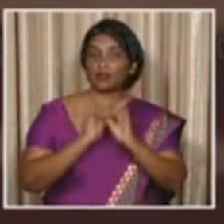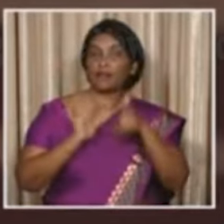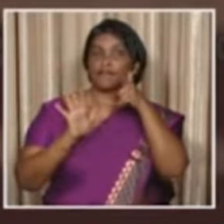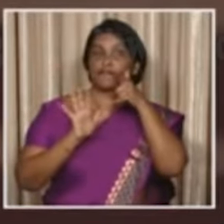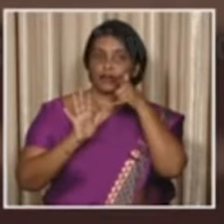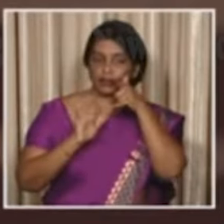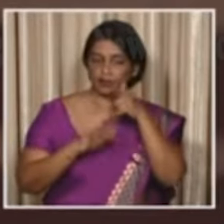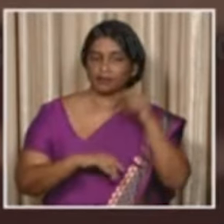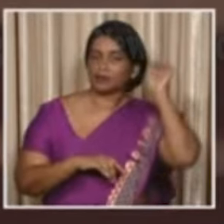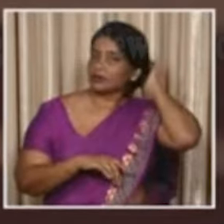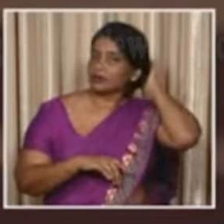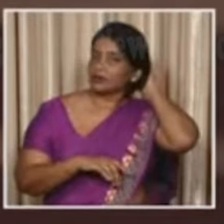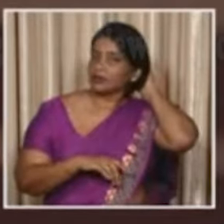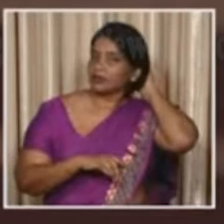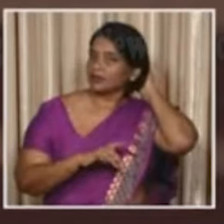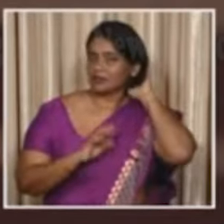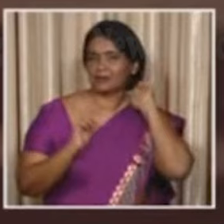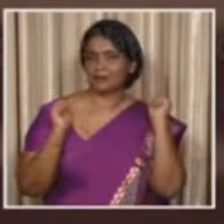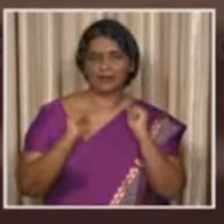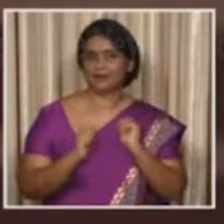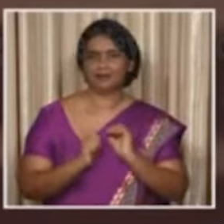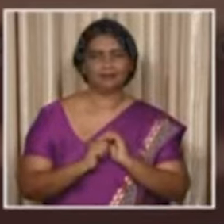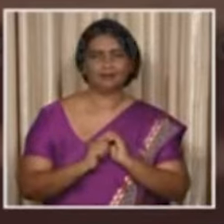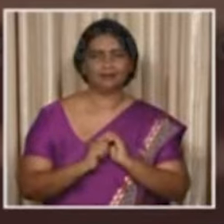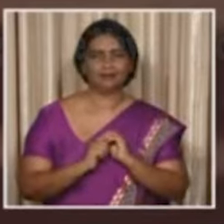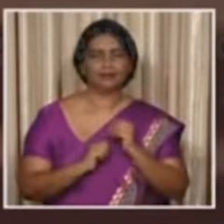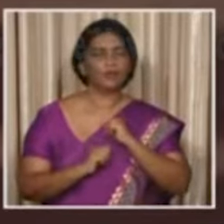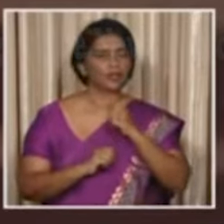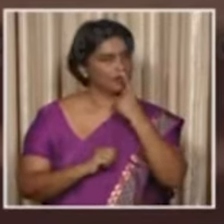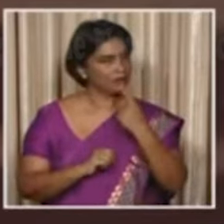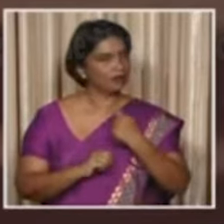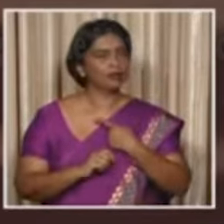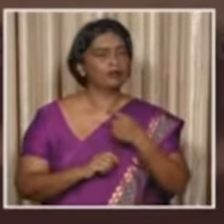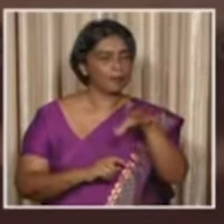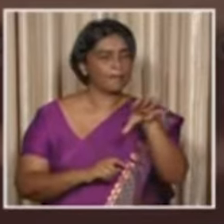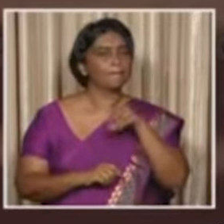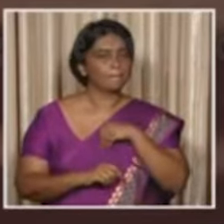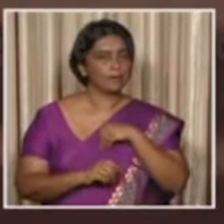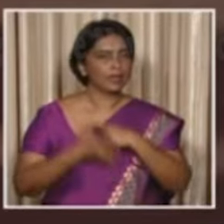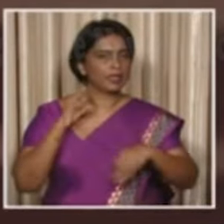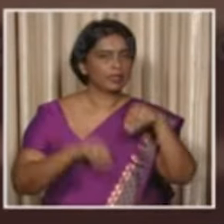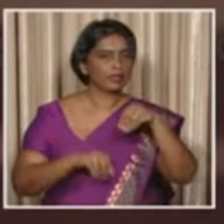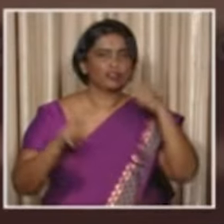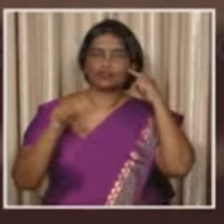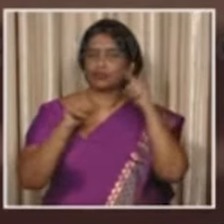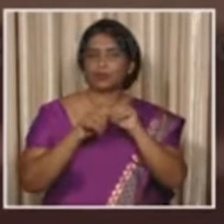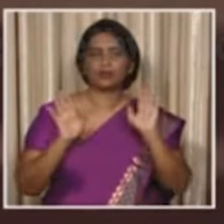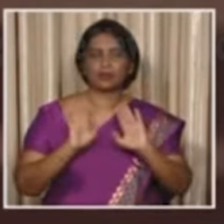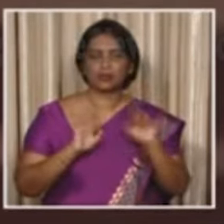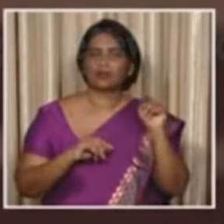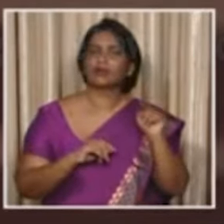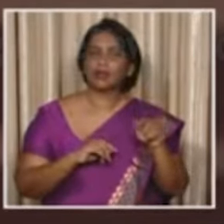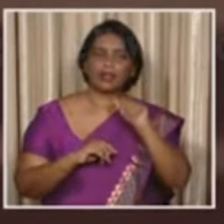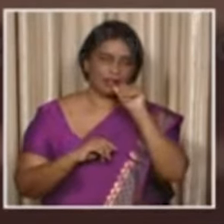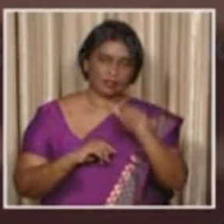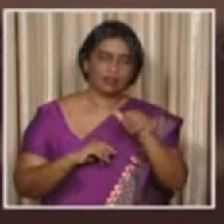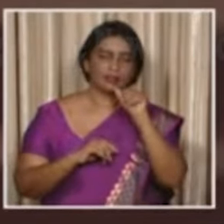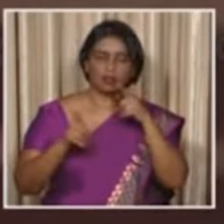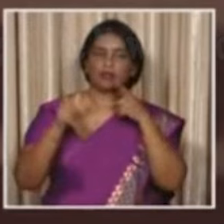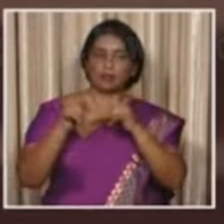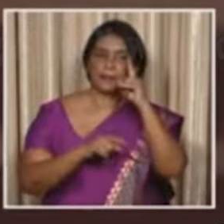එකක්. මෙවට බය නෙමෙයි මම මේ කතා කරන්නේ ඔබතුමා කියන දෙයට මම එකගයි. ඔබතුමා මේ දේශපාලඥයෝ ගැන විතරක් කියනවා. ඒක ඇත්ත. මේ මිනිස්සු